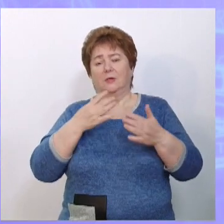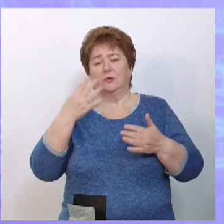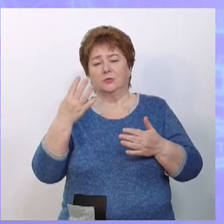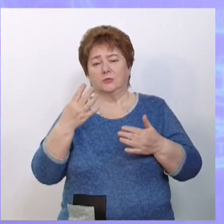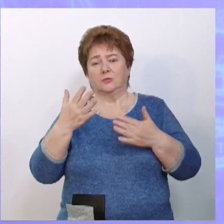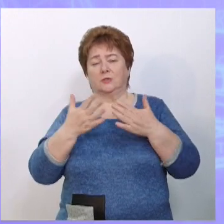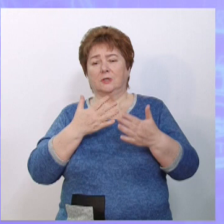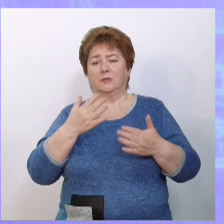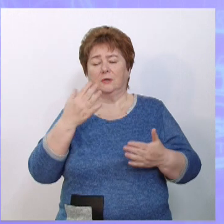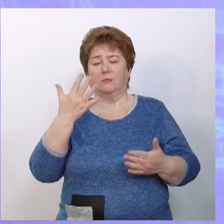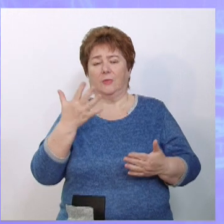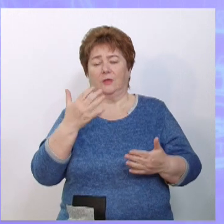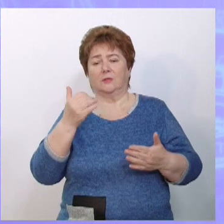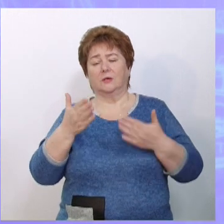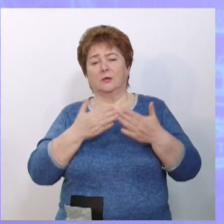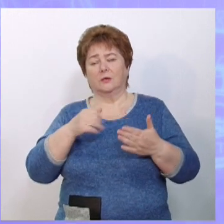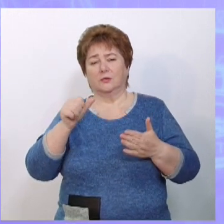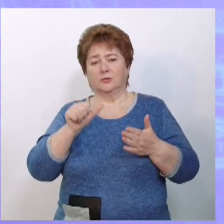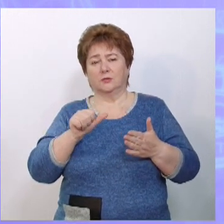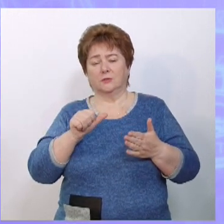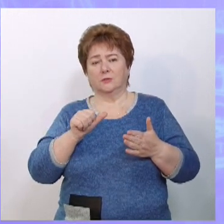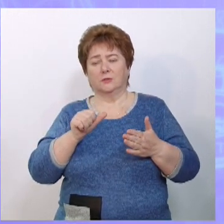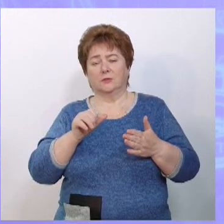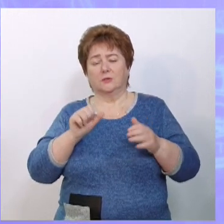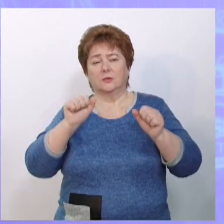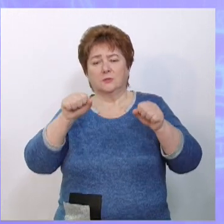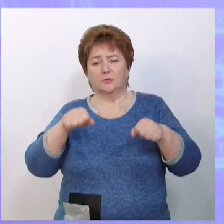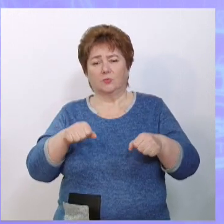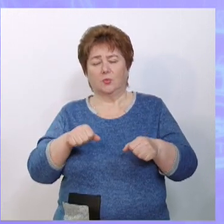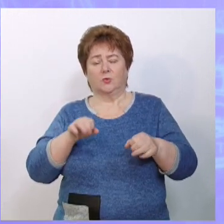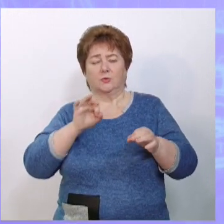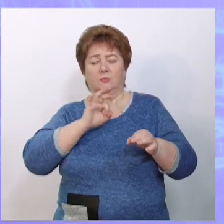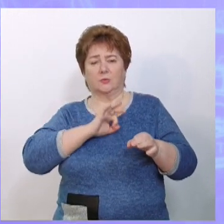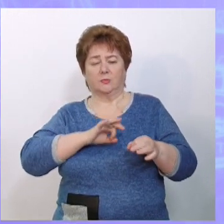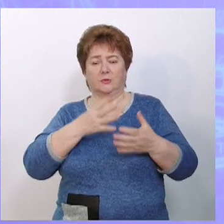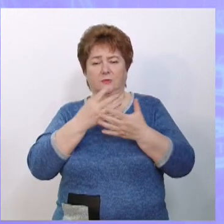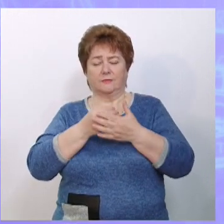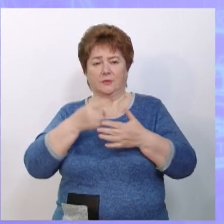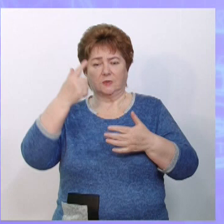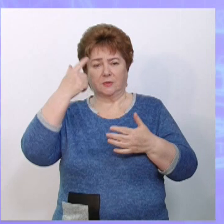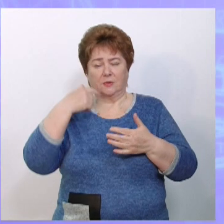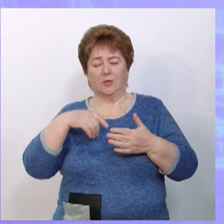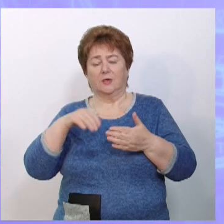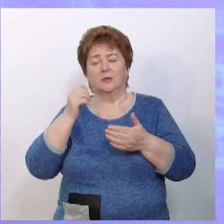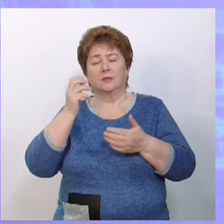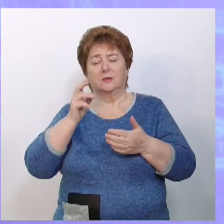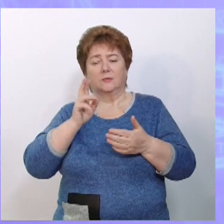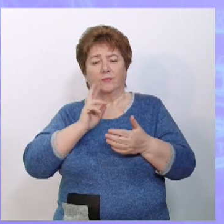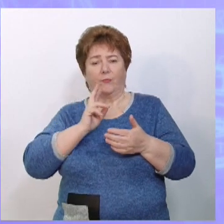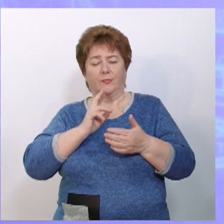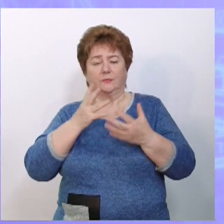4, или 5, или 6. И сможем применить свои знания в